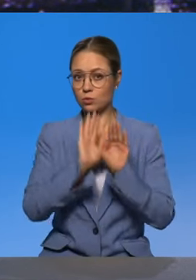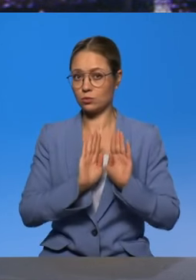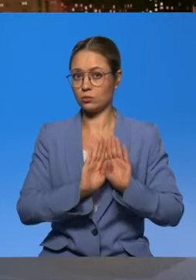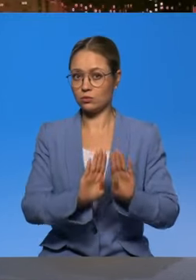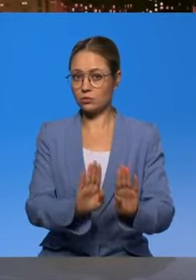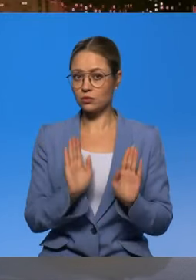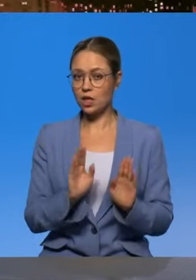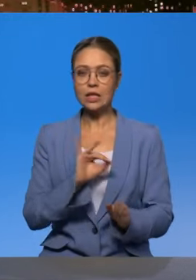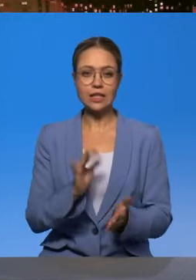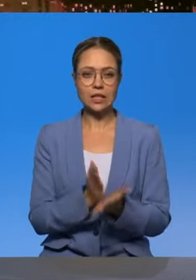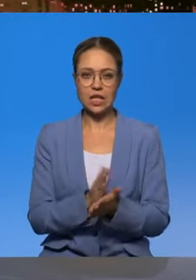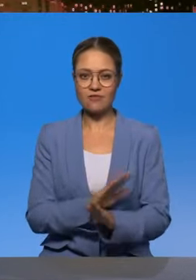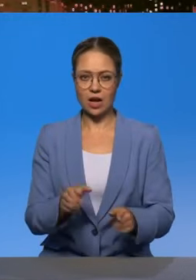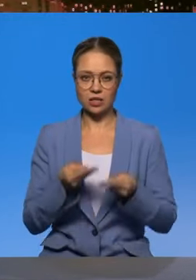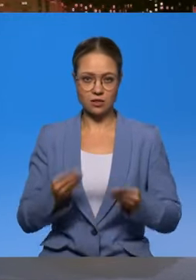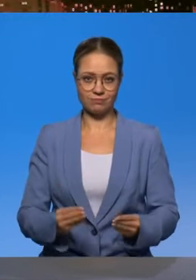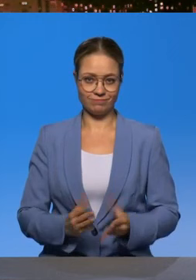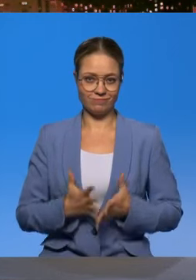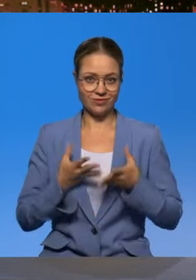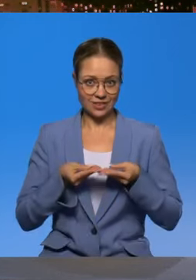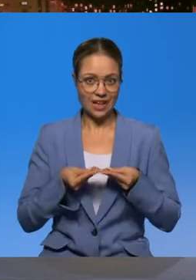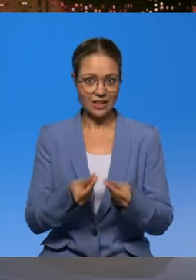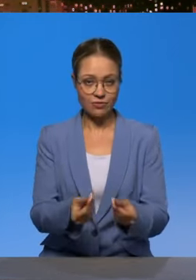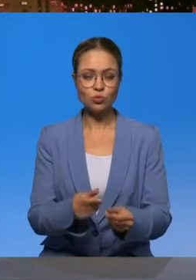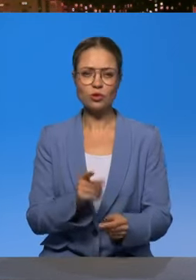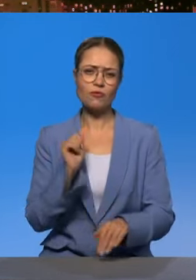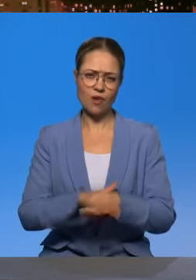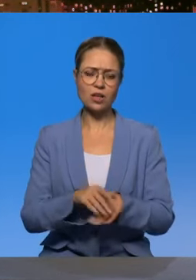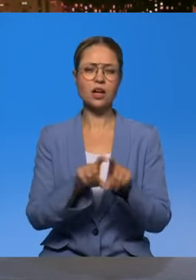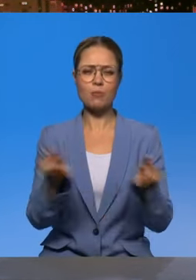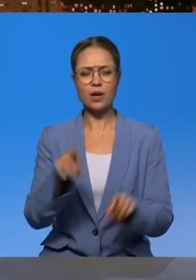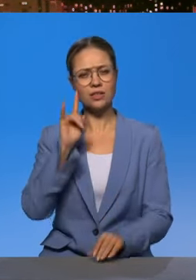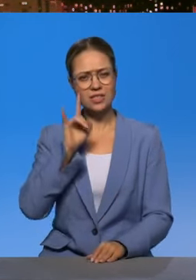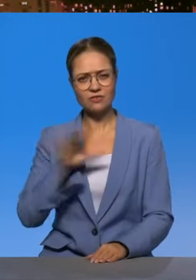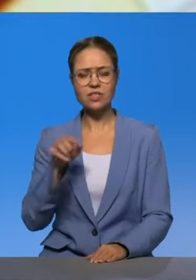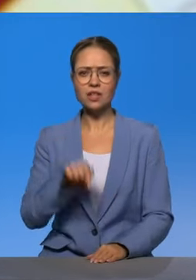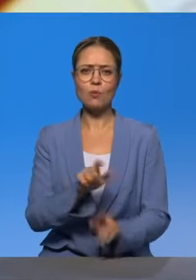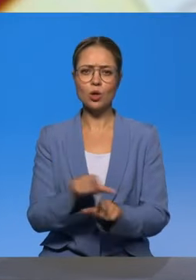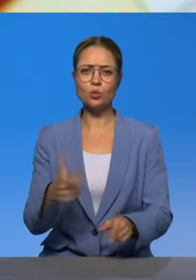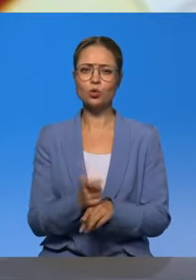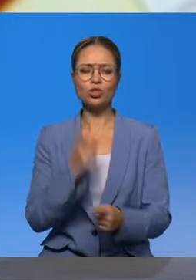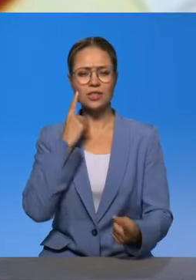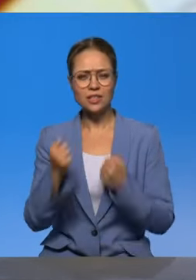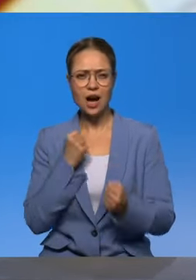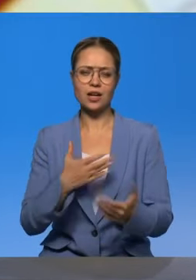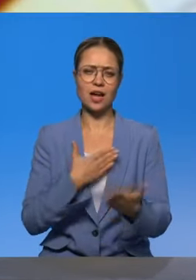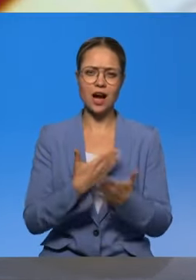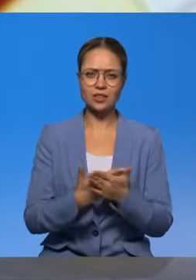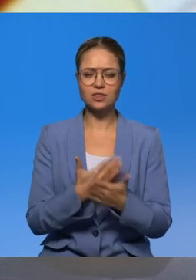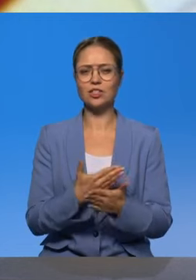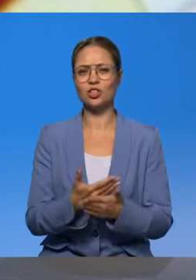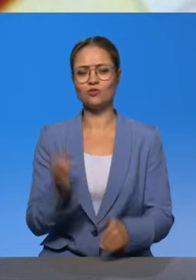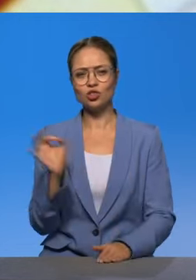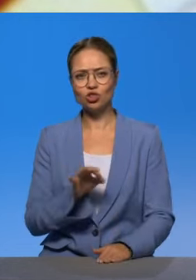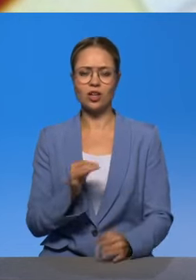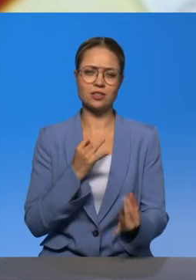этим вдохновителем, потому что эти компании широко известны, где первые лица, они такие яркие, они активны, они часто выходят в массы,